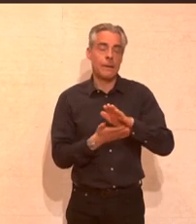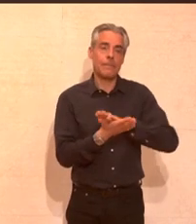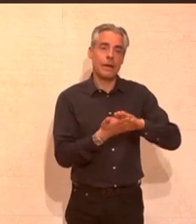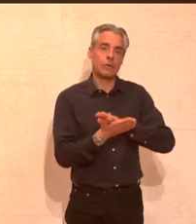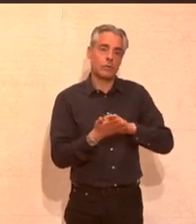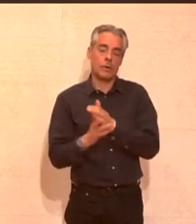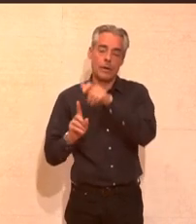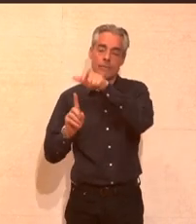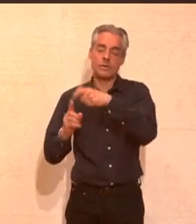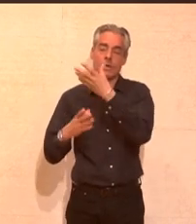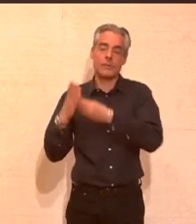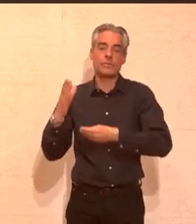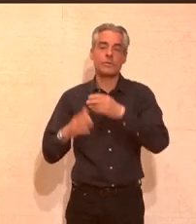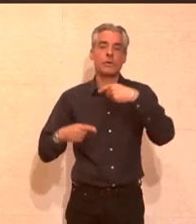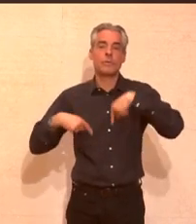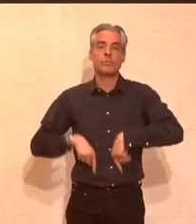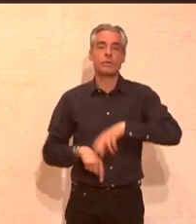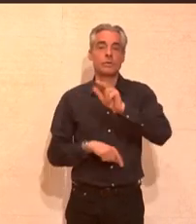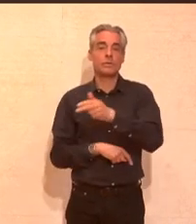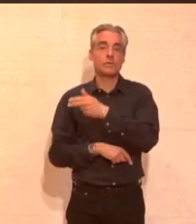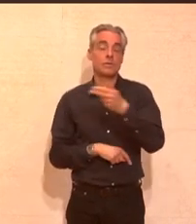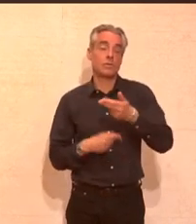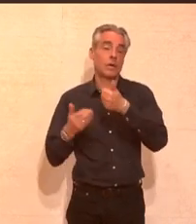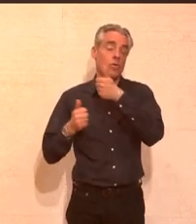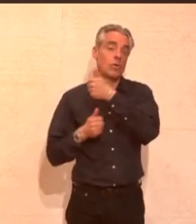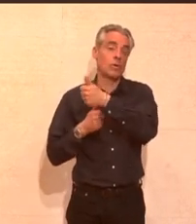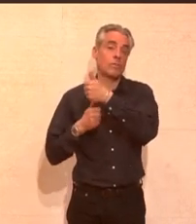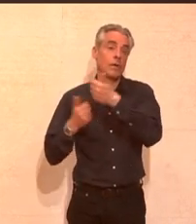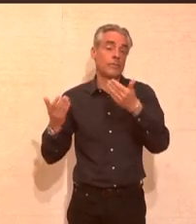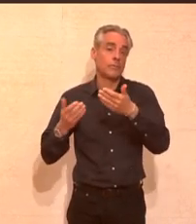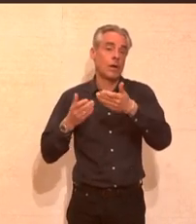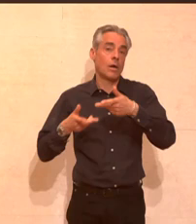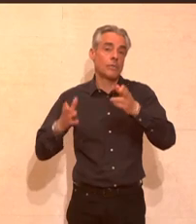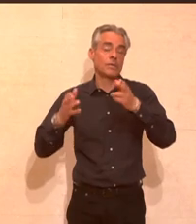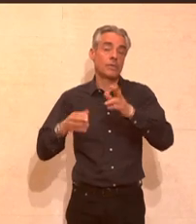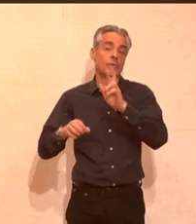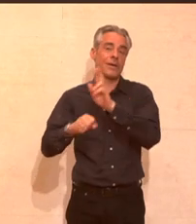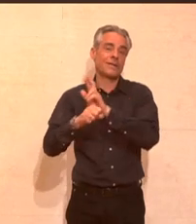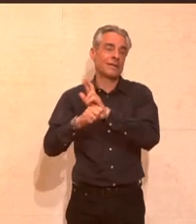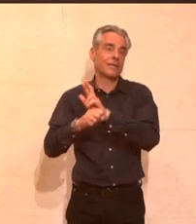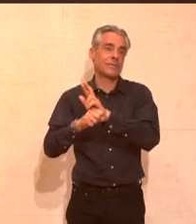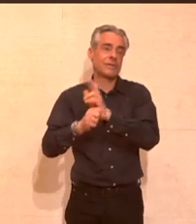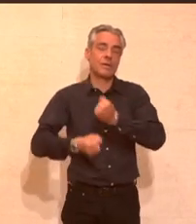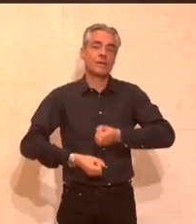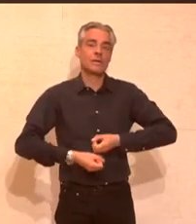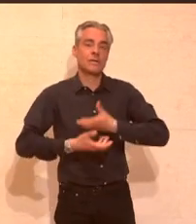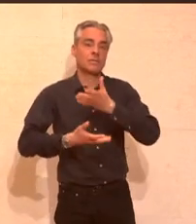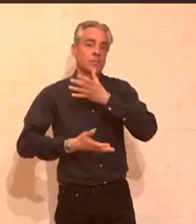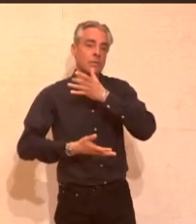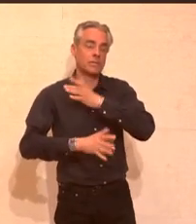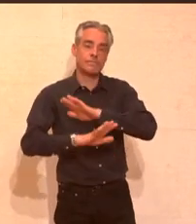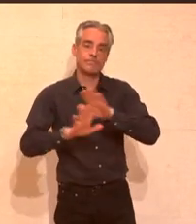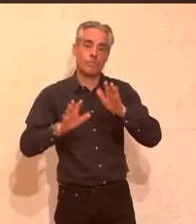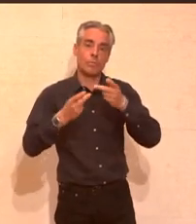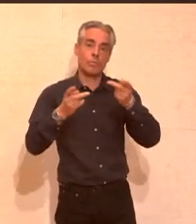d'excuser tout d'abord le ministre de l'Éducation nationale qui, comme vous le savez, est en période de réserve et ne peut donc pas prononcer une